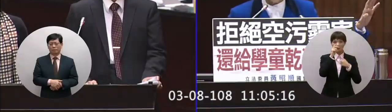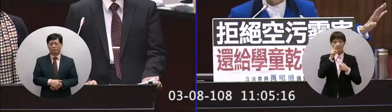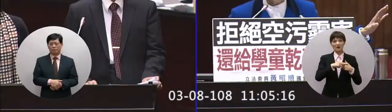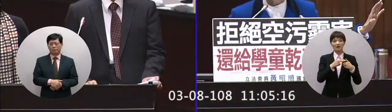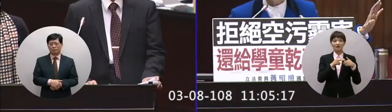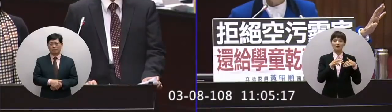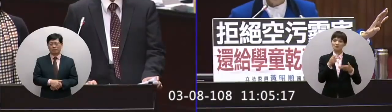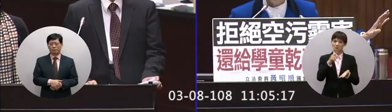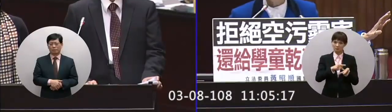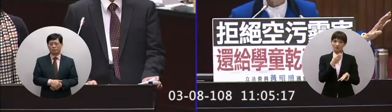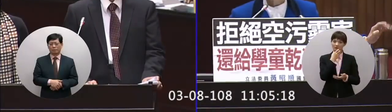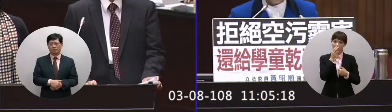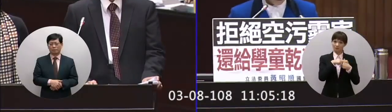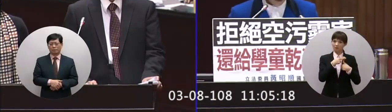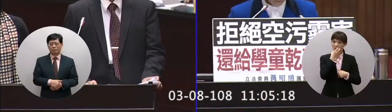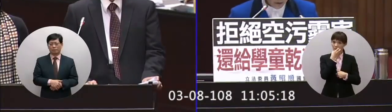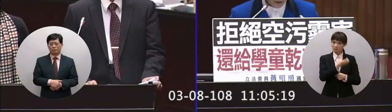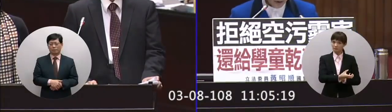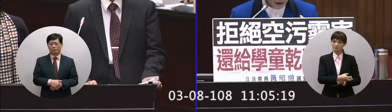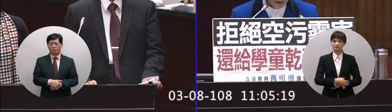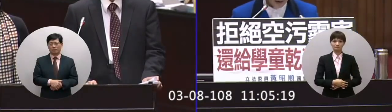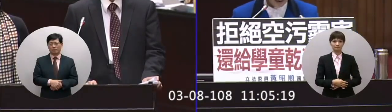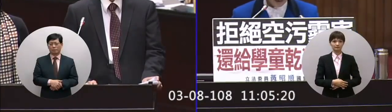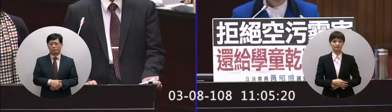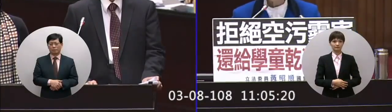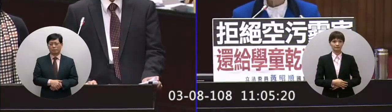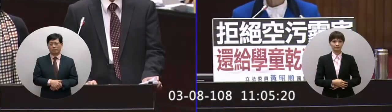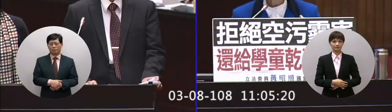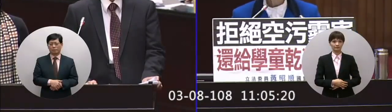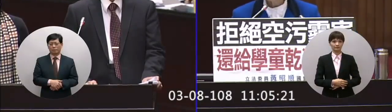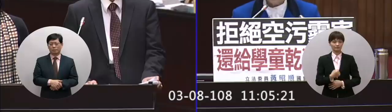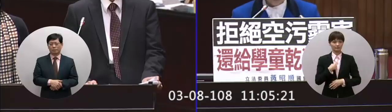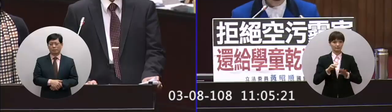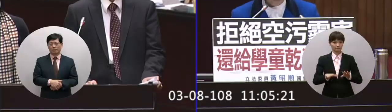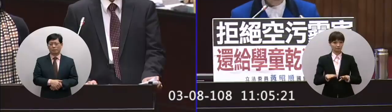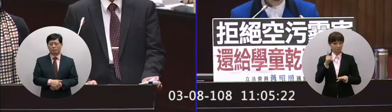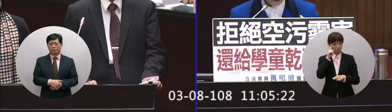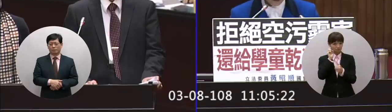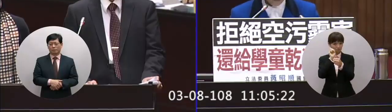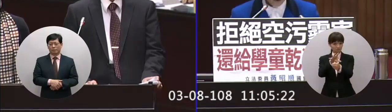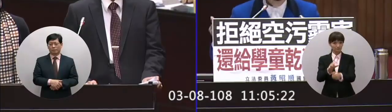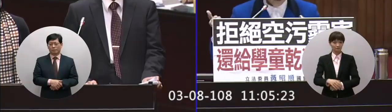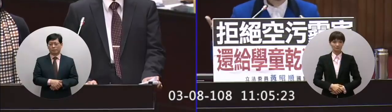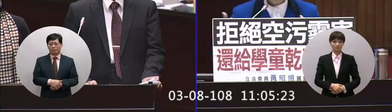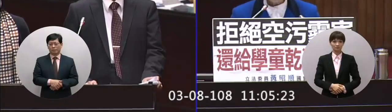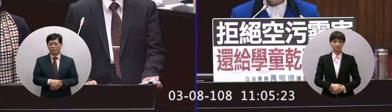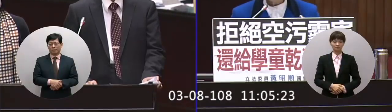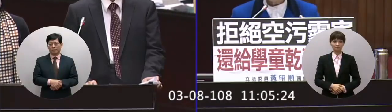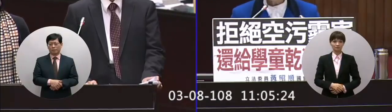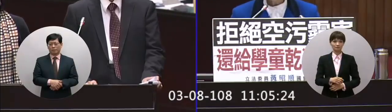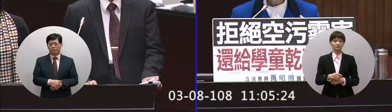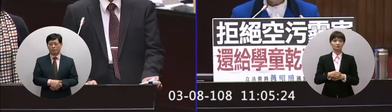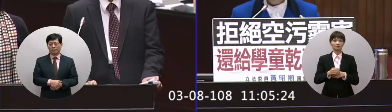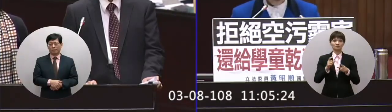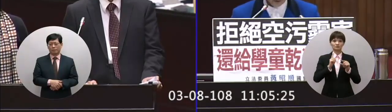的全台湾都欠高雄，本席现在要告诉部长的是，不管是国营事业